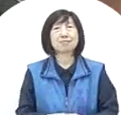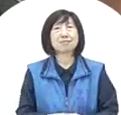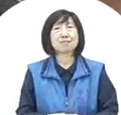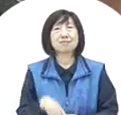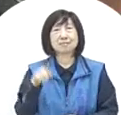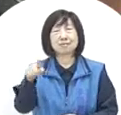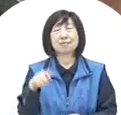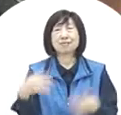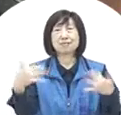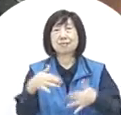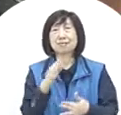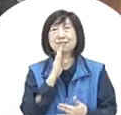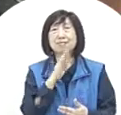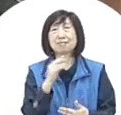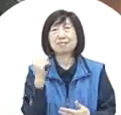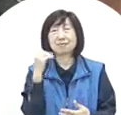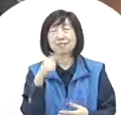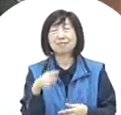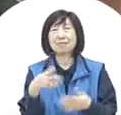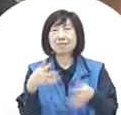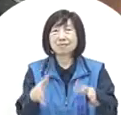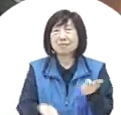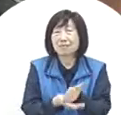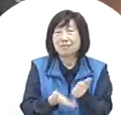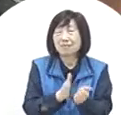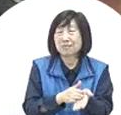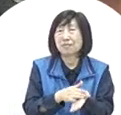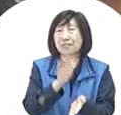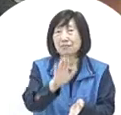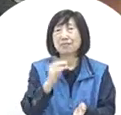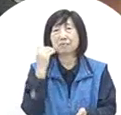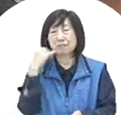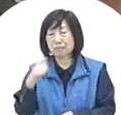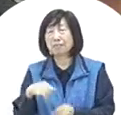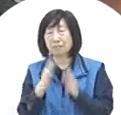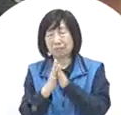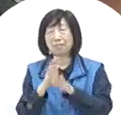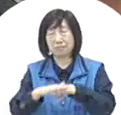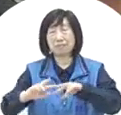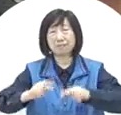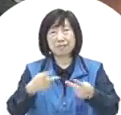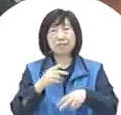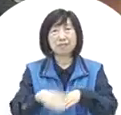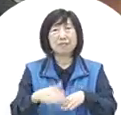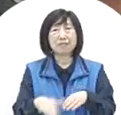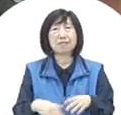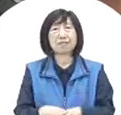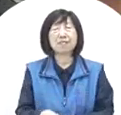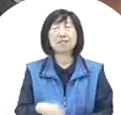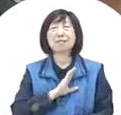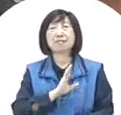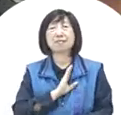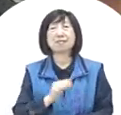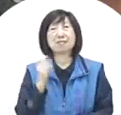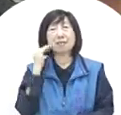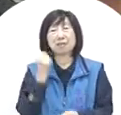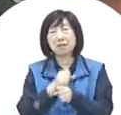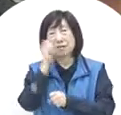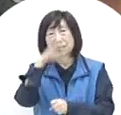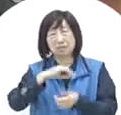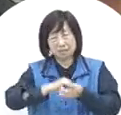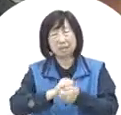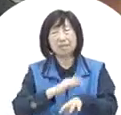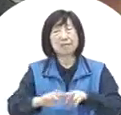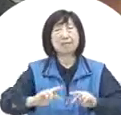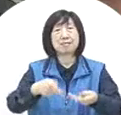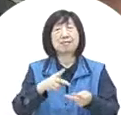问题，有好的都鼓励。有不好的我们都改进， 虚心接受改进。市长 当然有做的不好，当然要虚心接受改